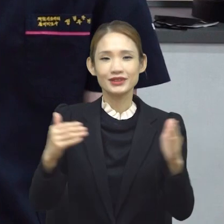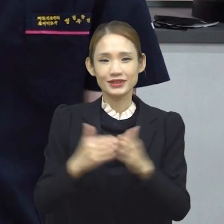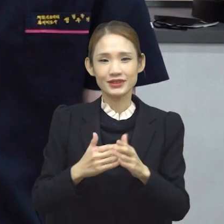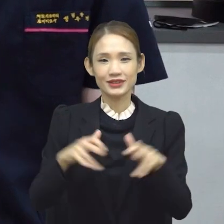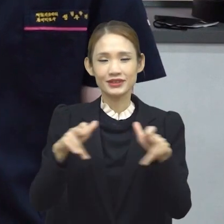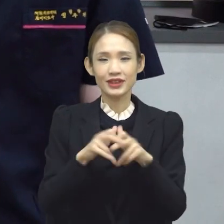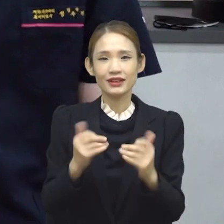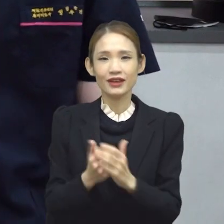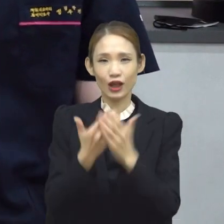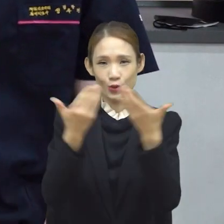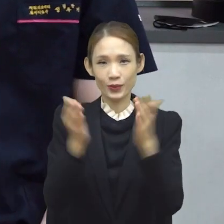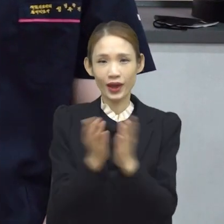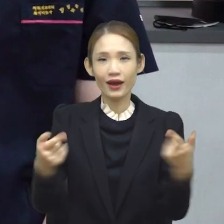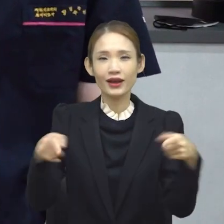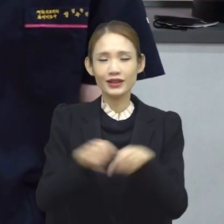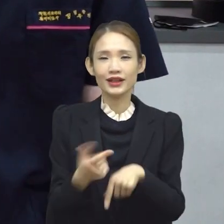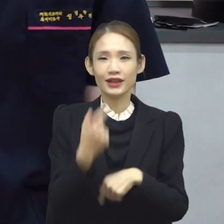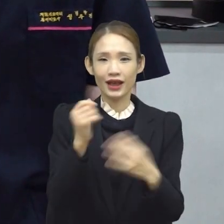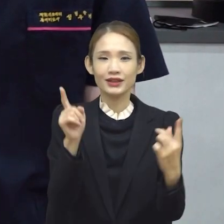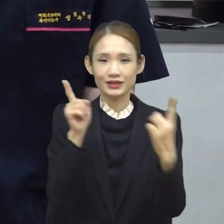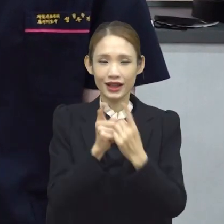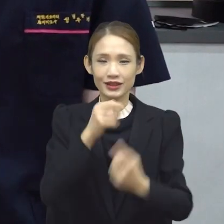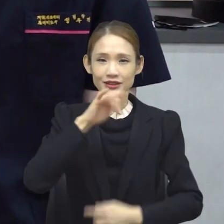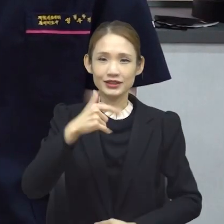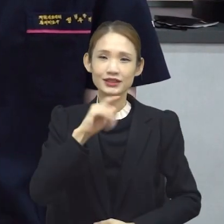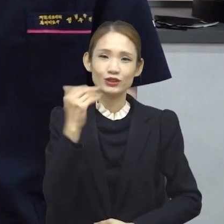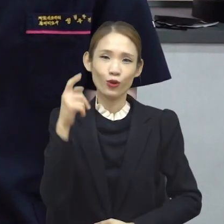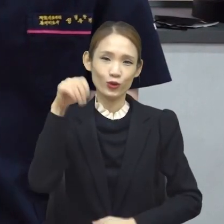저는 장애인개발원과 함께하는 당장 만나의